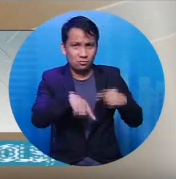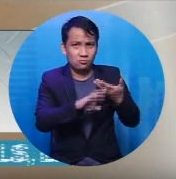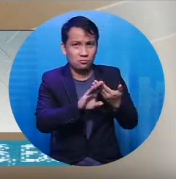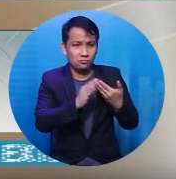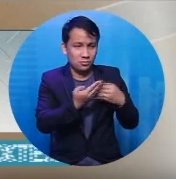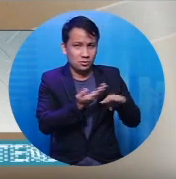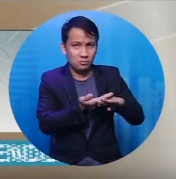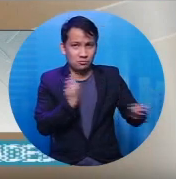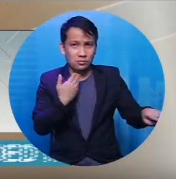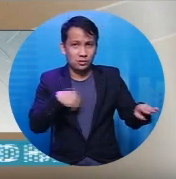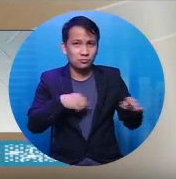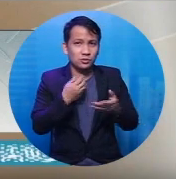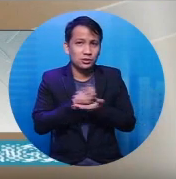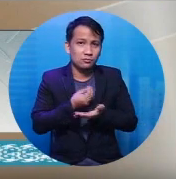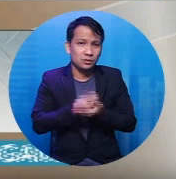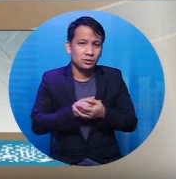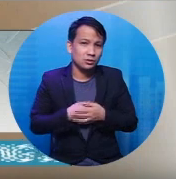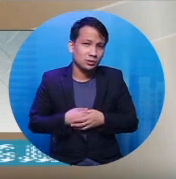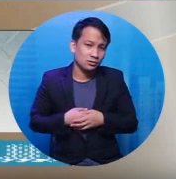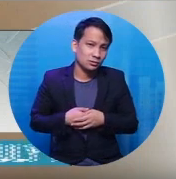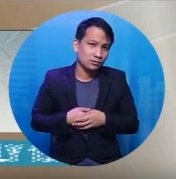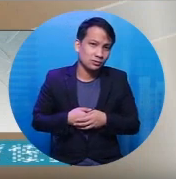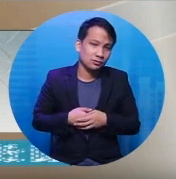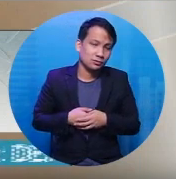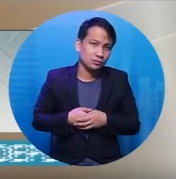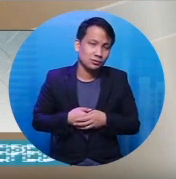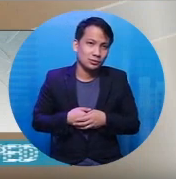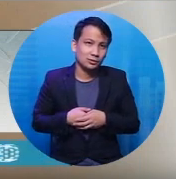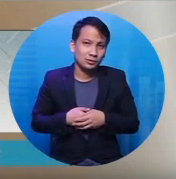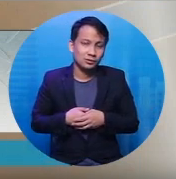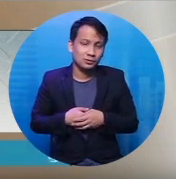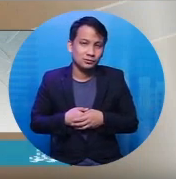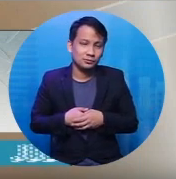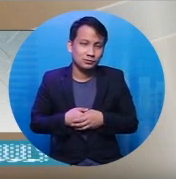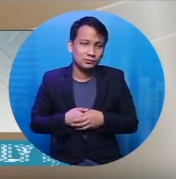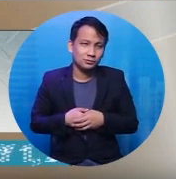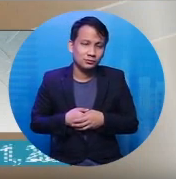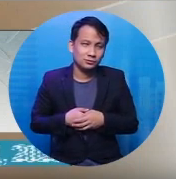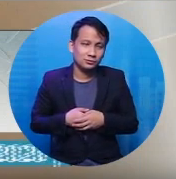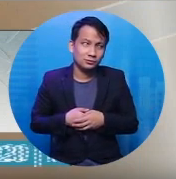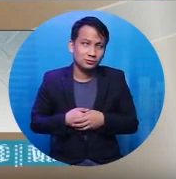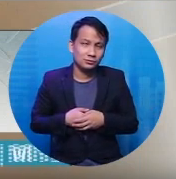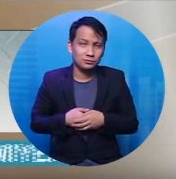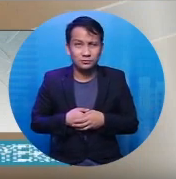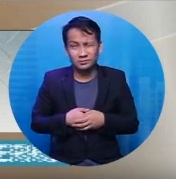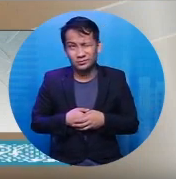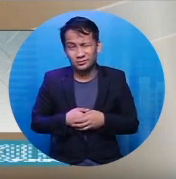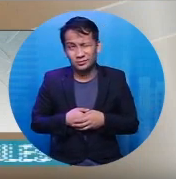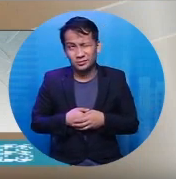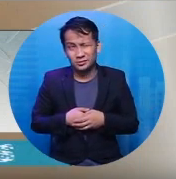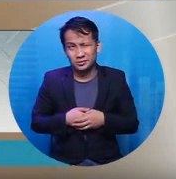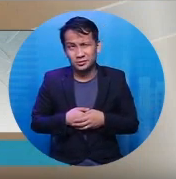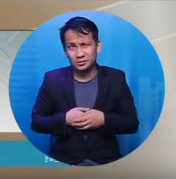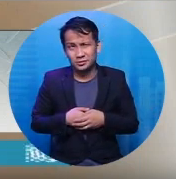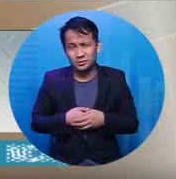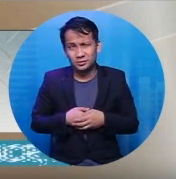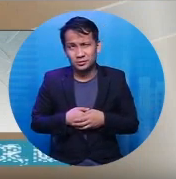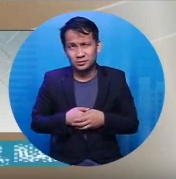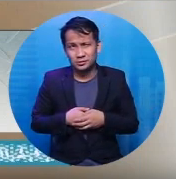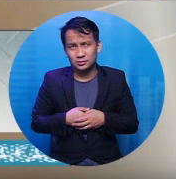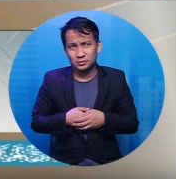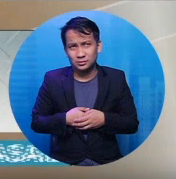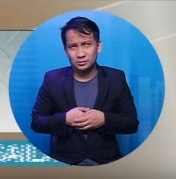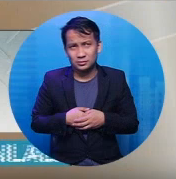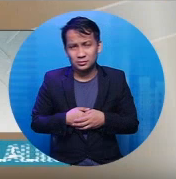yung pera na gastos ko na involved sa bahay. Ang sabi naman niya, idol, nag-usap na kami ni Manang